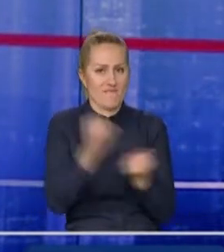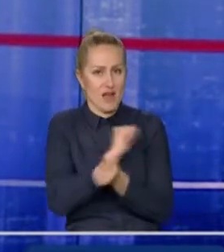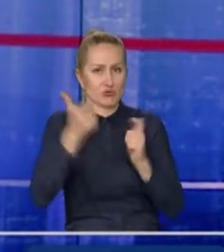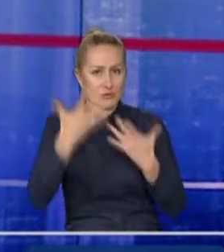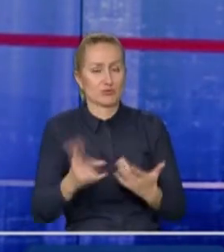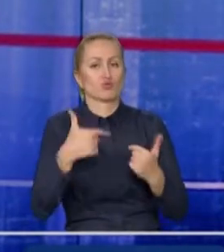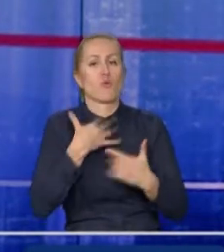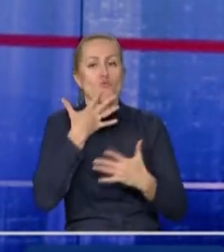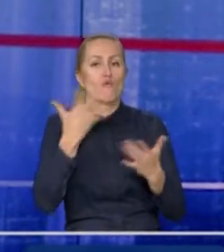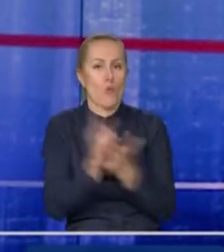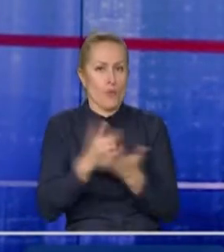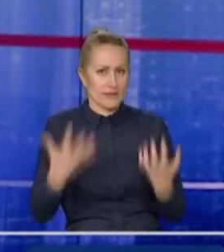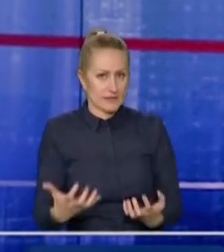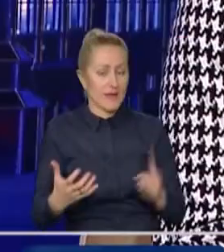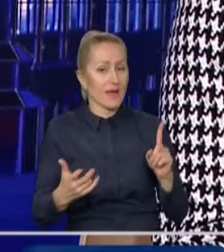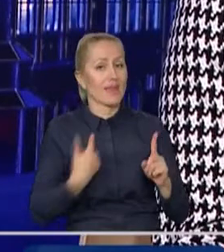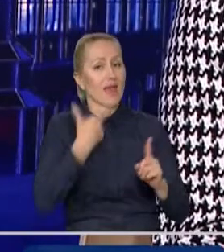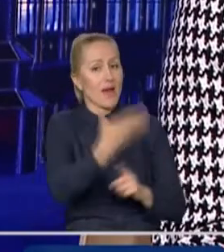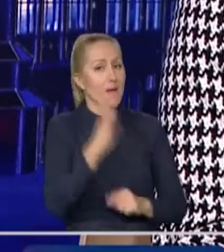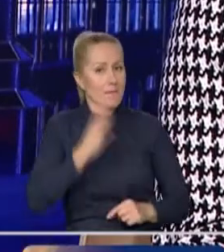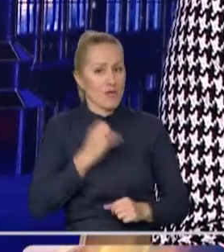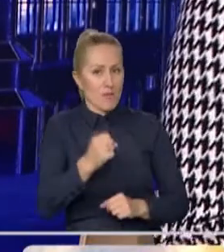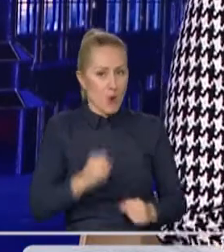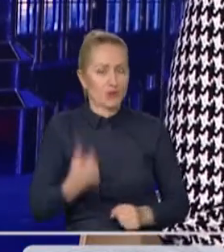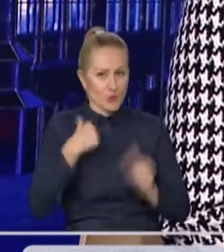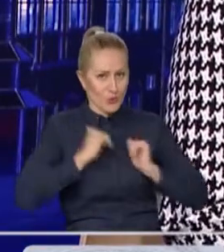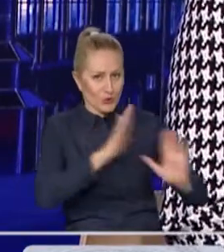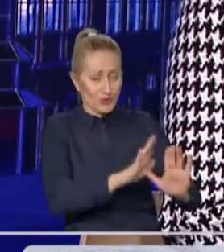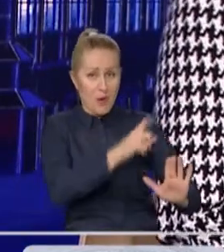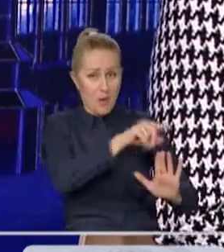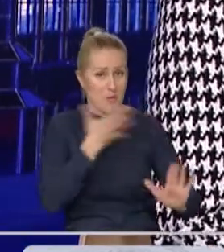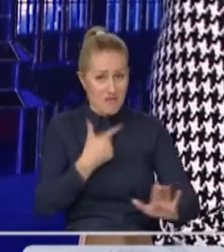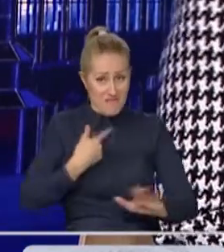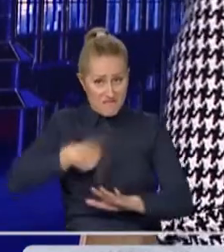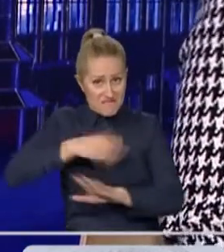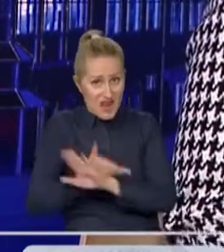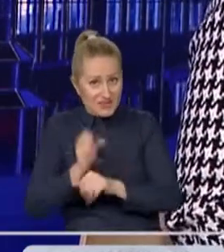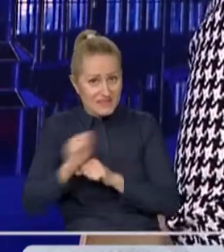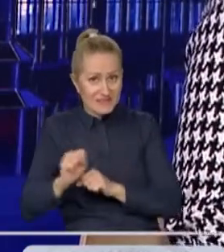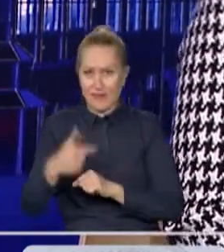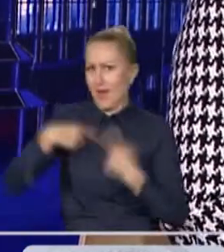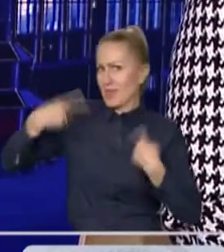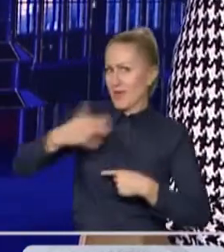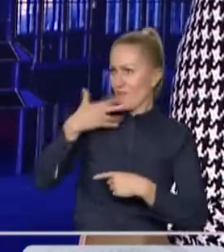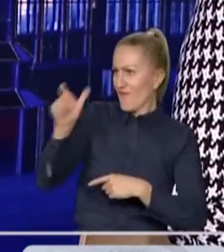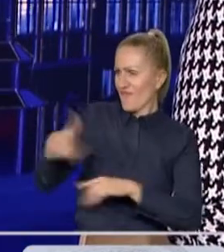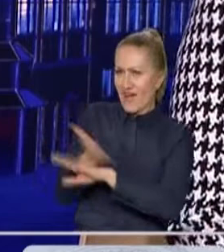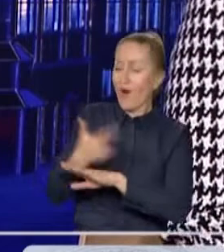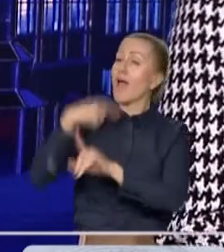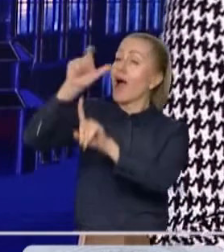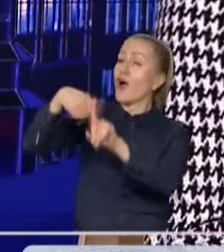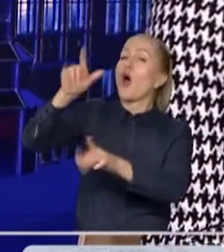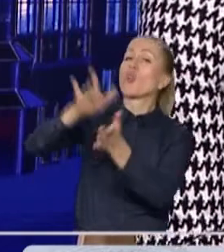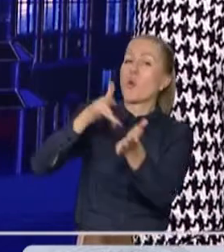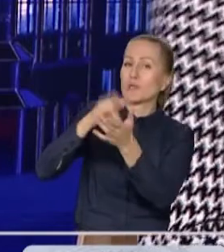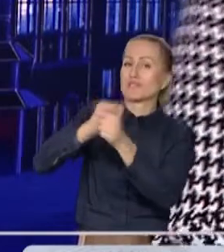my chcemy. I muszę panią poseł uspokoić, pani mówi, że my tak cyniczni i tak dalej, ale na przykład nasz pomysł... Panu nie powiedziałam cyniczny. Dziękuję o Donaldzie Tusku